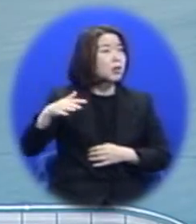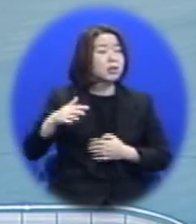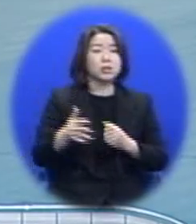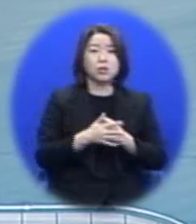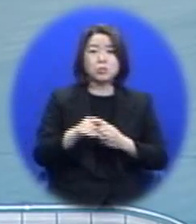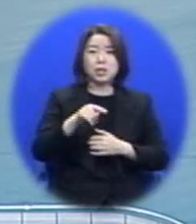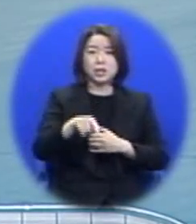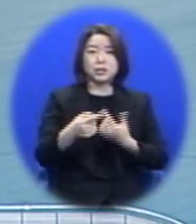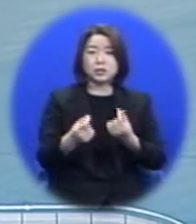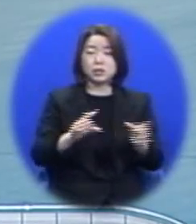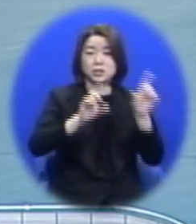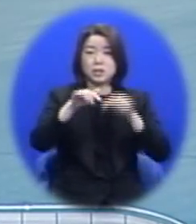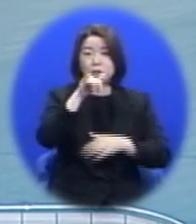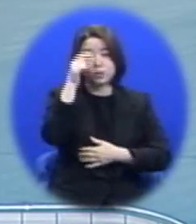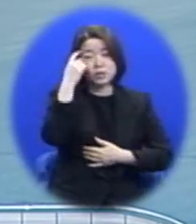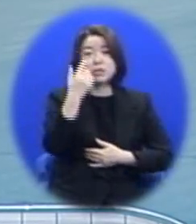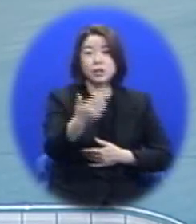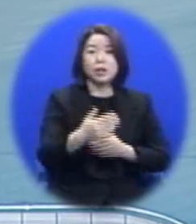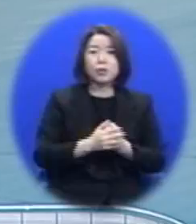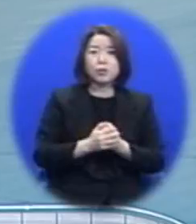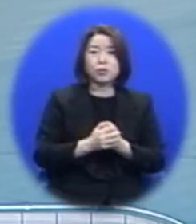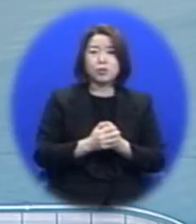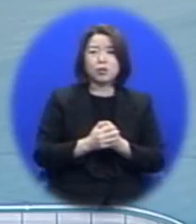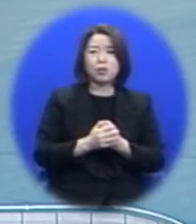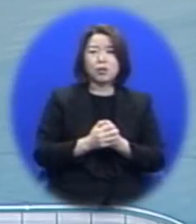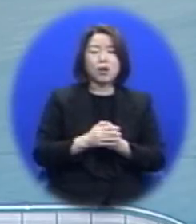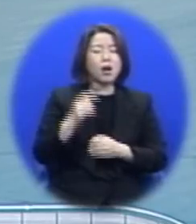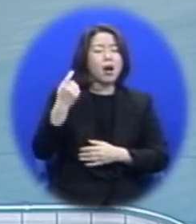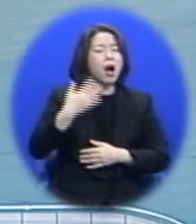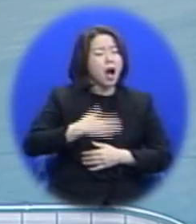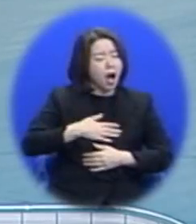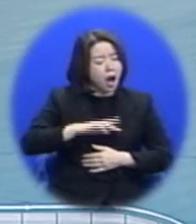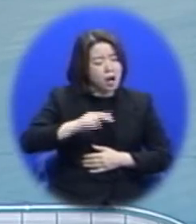지금 그렇게 사는 겁니까? 안 되는데 어떡하냐는.